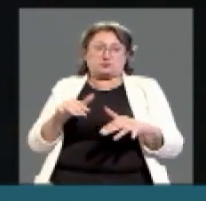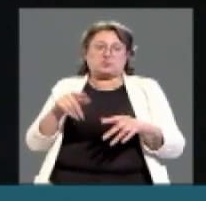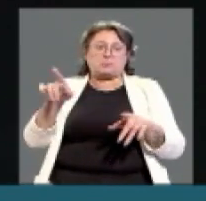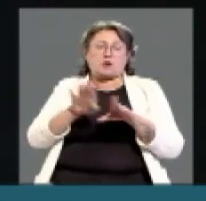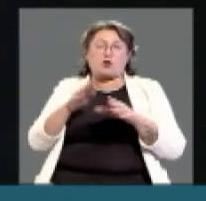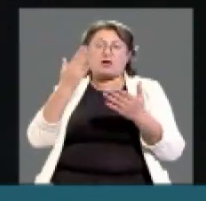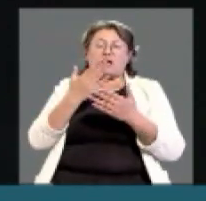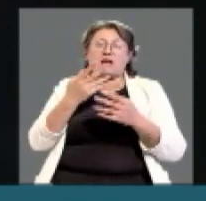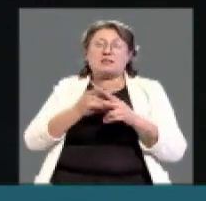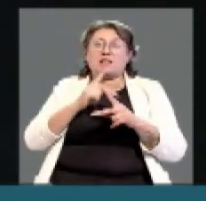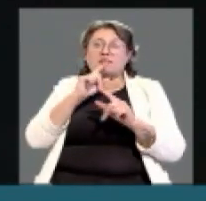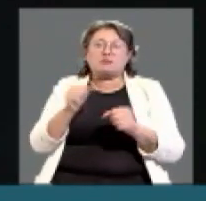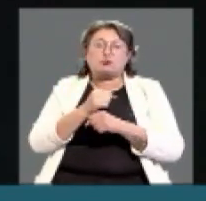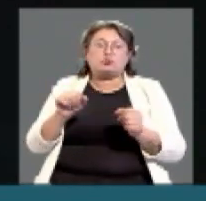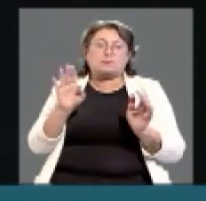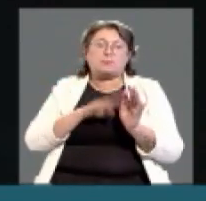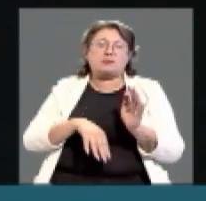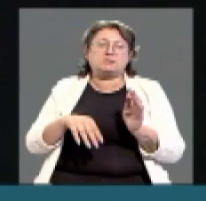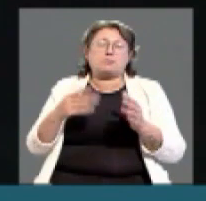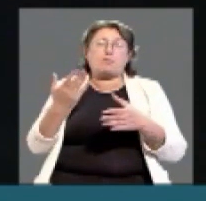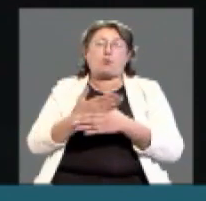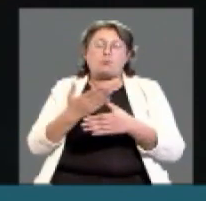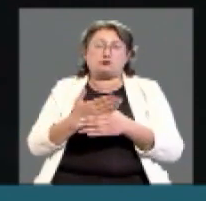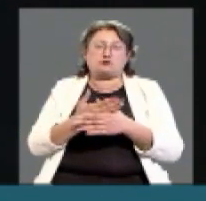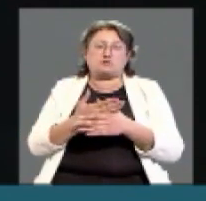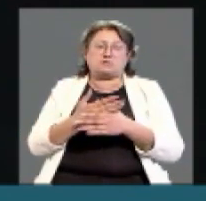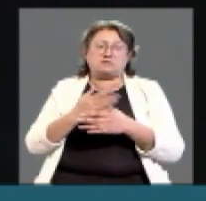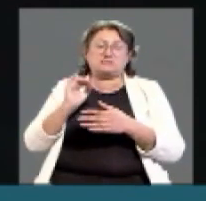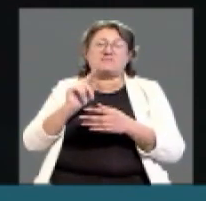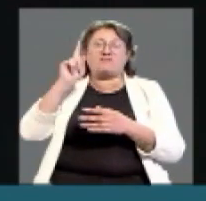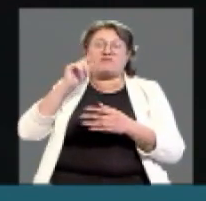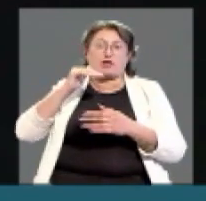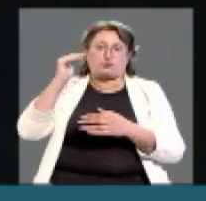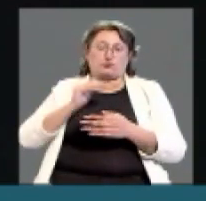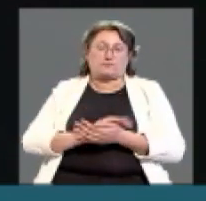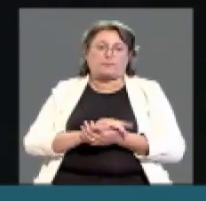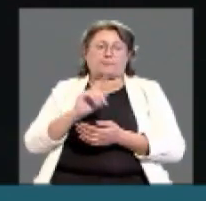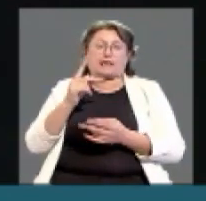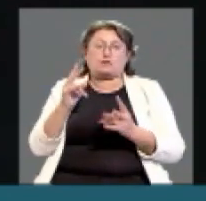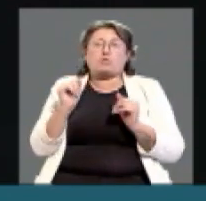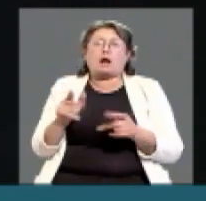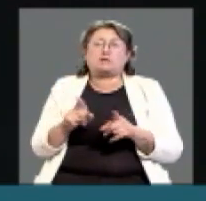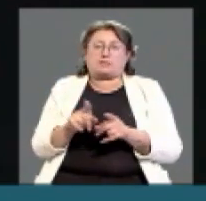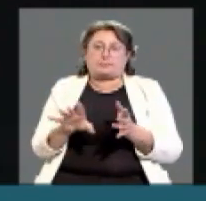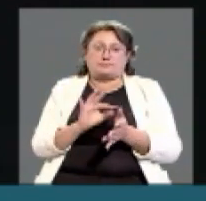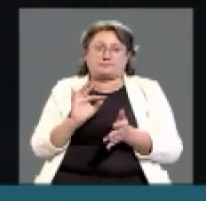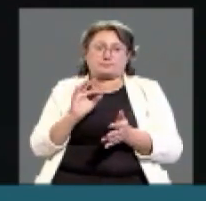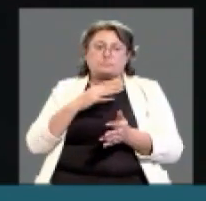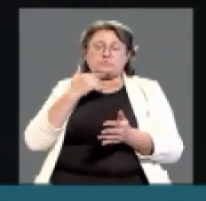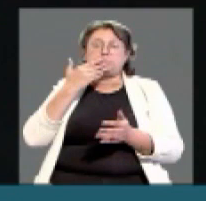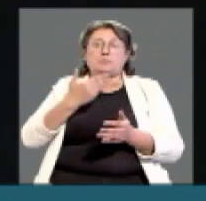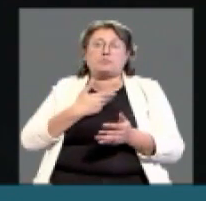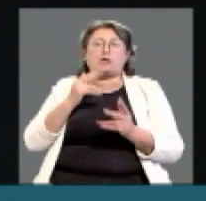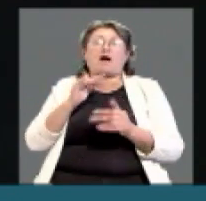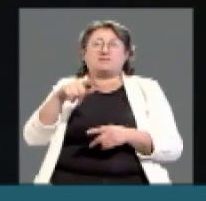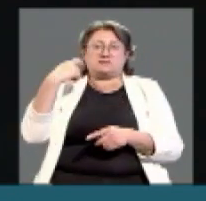такая картина невозможна без какой-то помощи сверху, знаете, потому что, ну как это получилось? Многие спрашивают, как вы